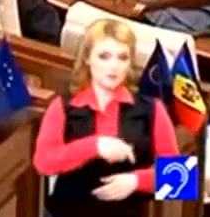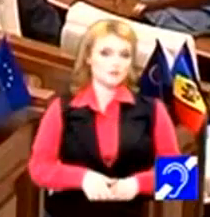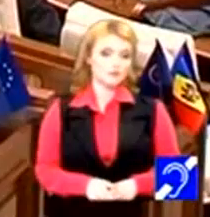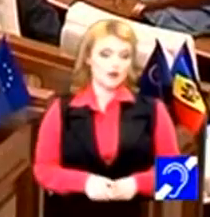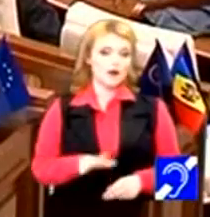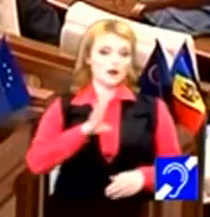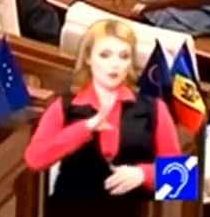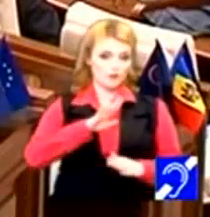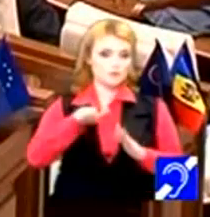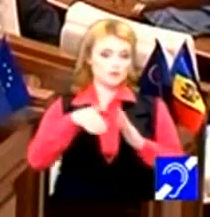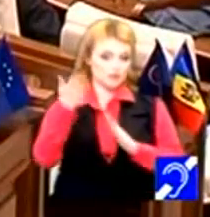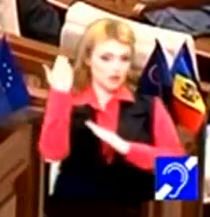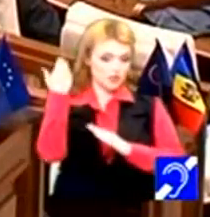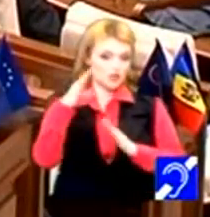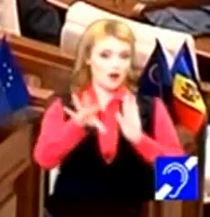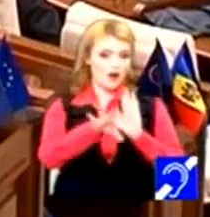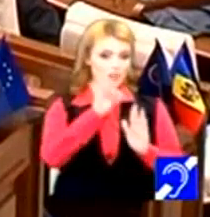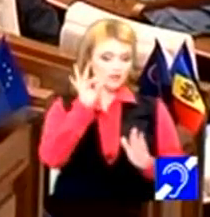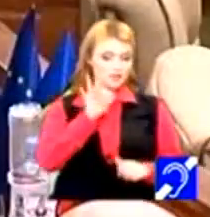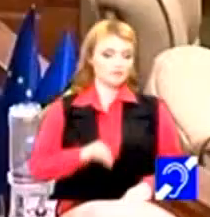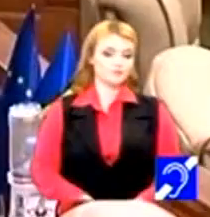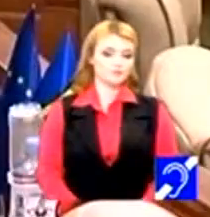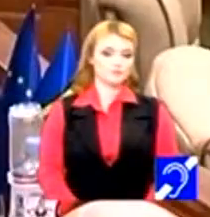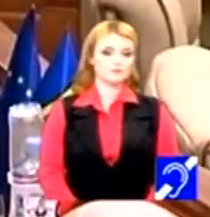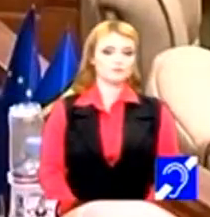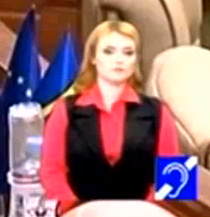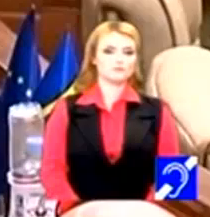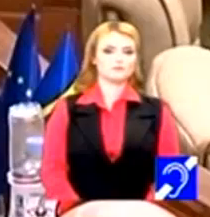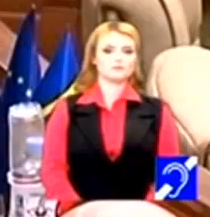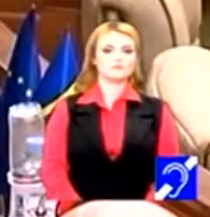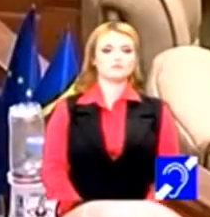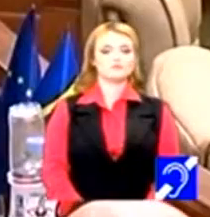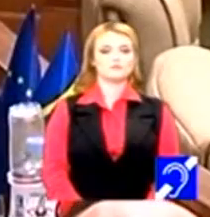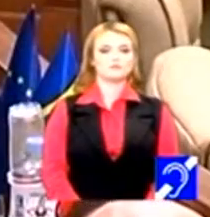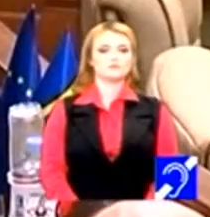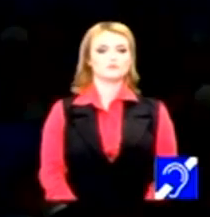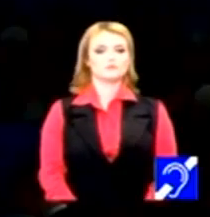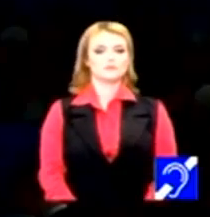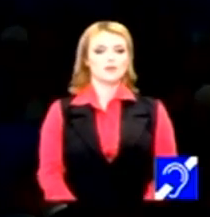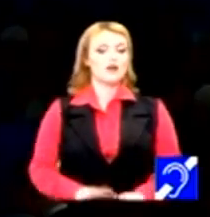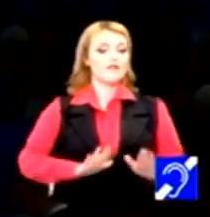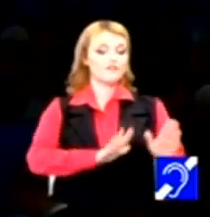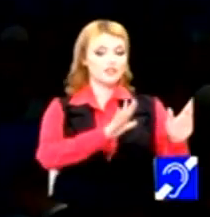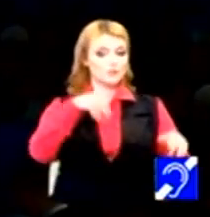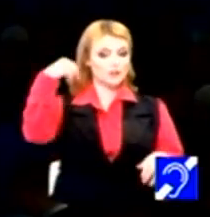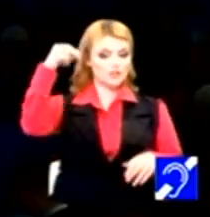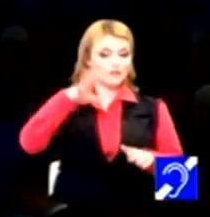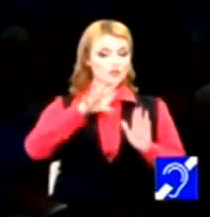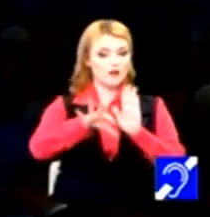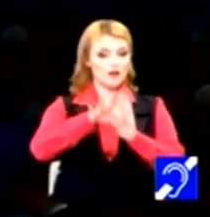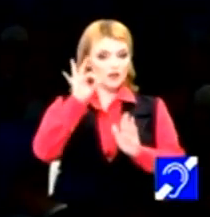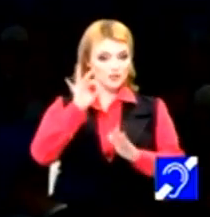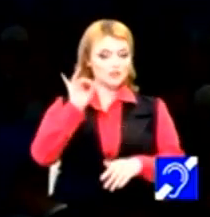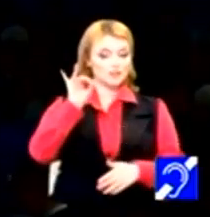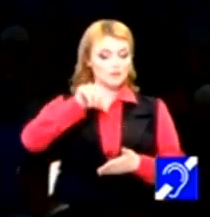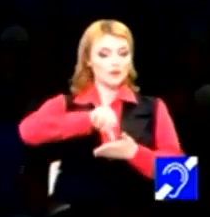Glavan, Nicolae Ciubuc, Eugen Nichiforciuc, Ludmila Guzun, Igor Vreme, Violeta Ivanov și Vasile Bâtcă. Vicepreședinți au fost aleși și membrii